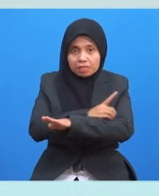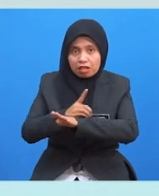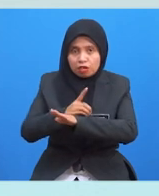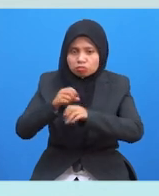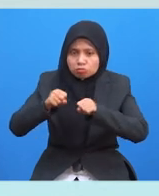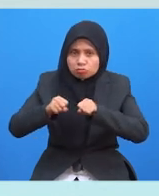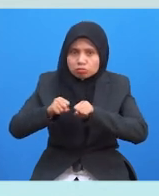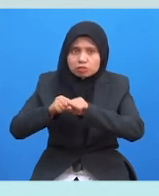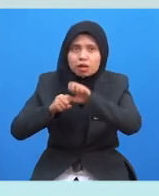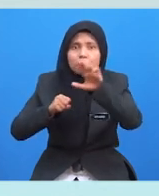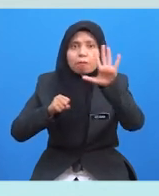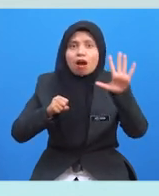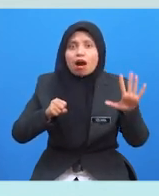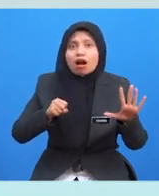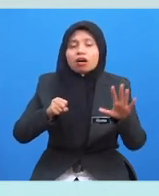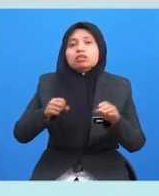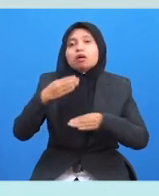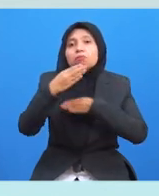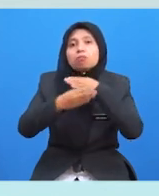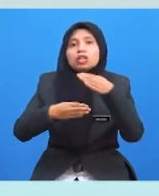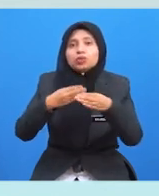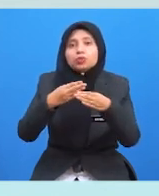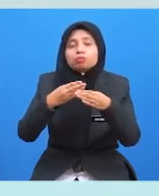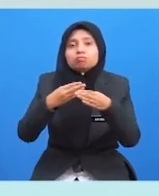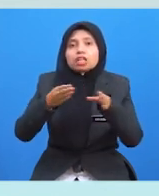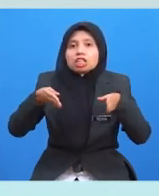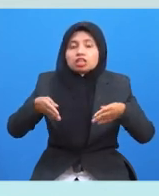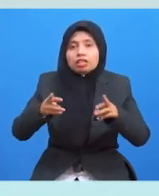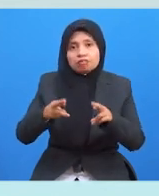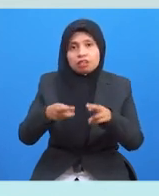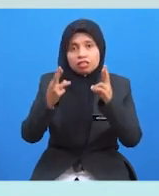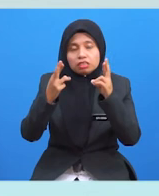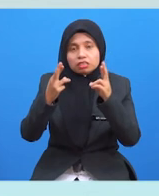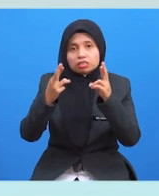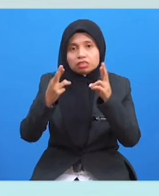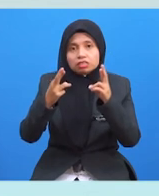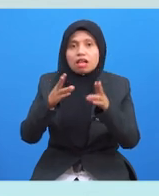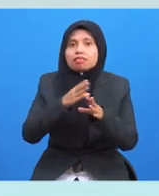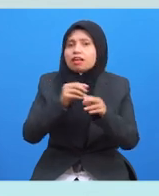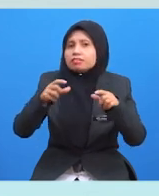maju di Malaysia, iaitu jalan raya, lebuh raya